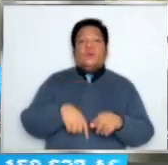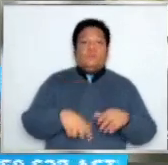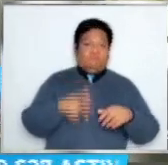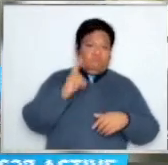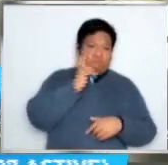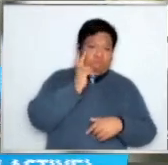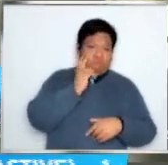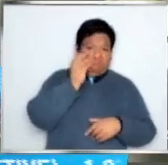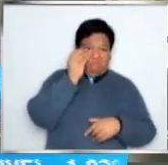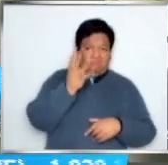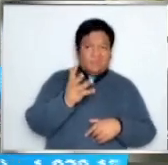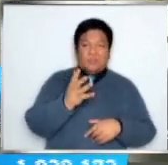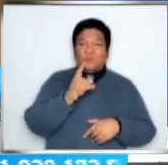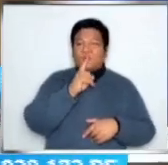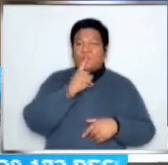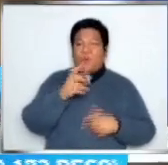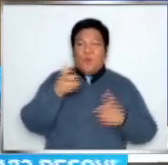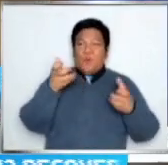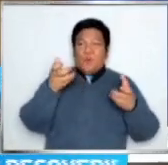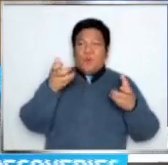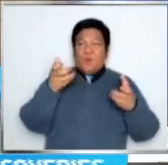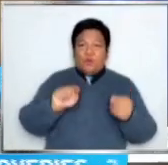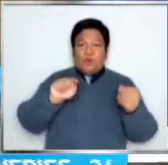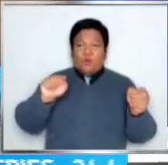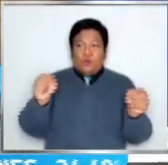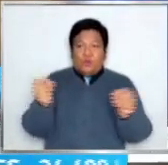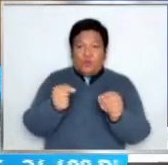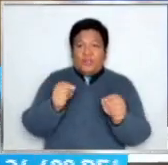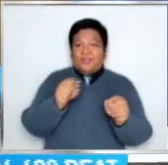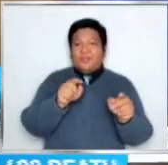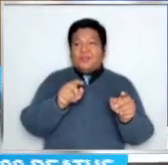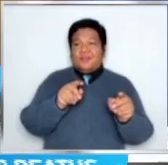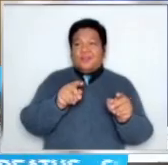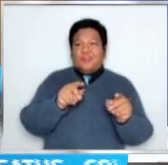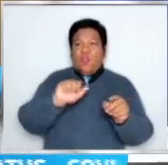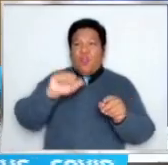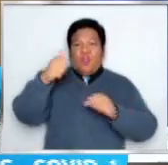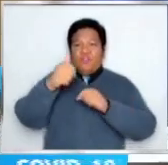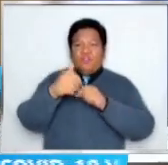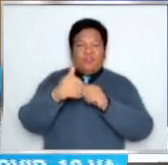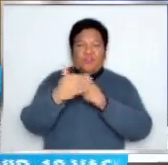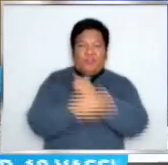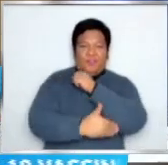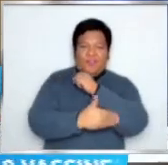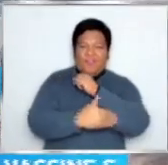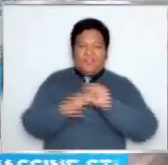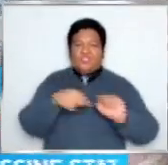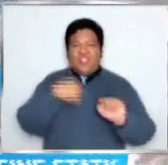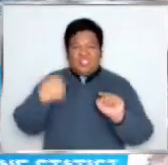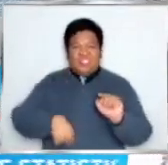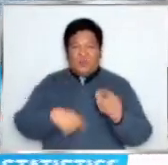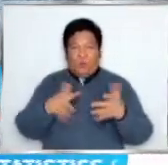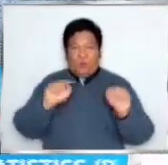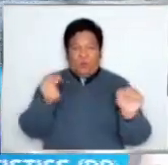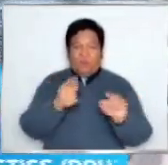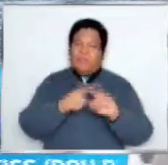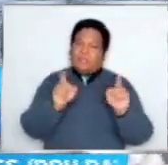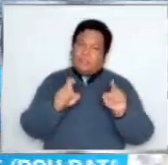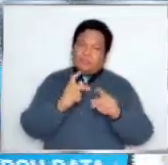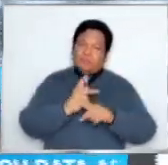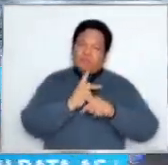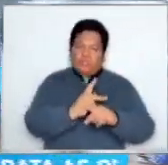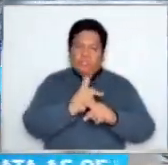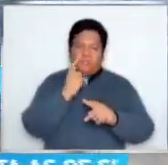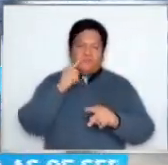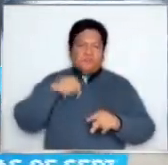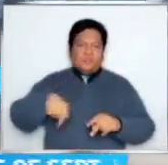gustong masaktan ang mamamayan ng ibang bansa, kailangan protektahan ang kapakanan ng Pilipinas. Kasabay niyan, nagbabala